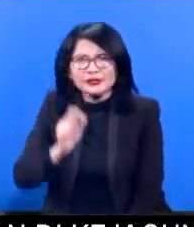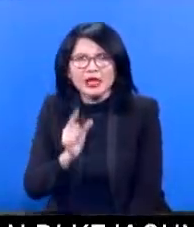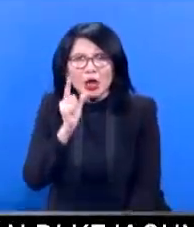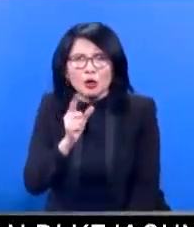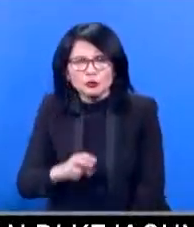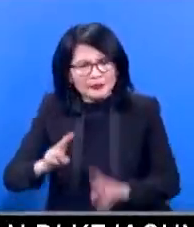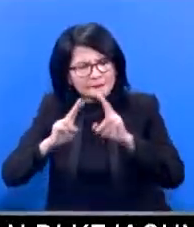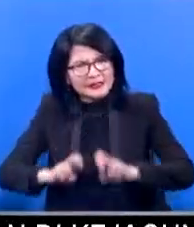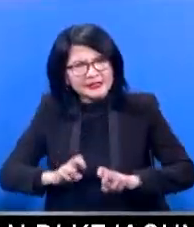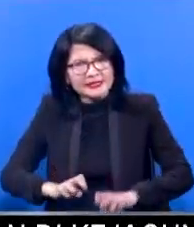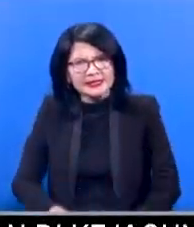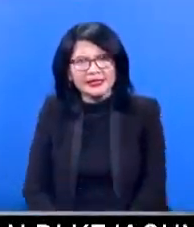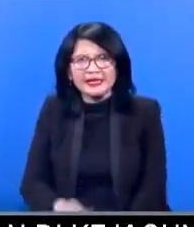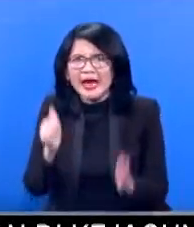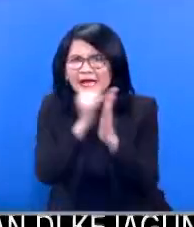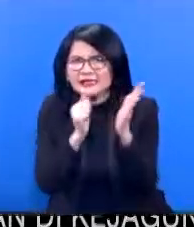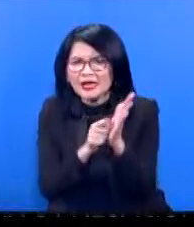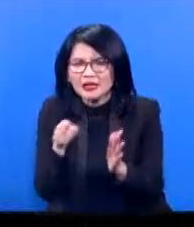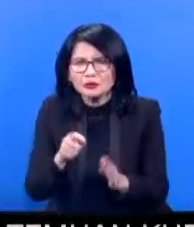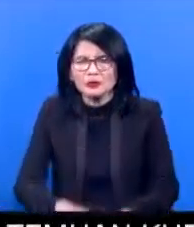menyelidiki acara tersebut